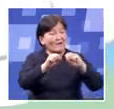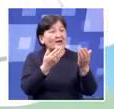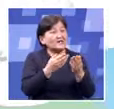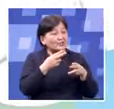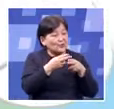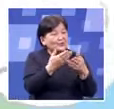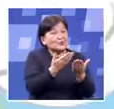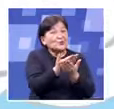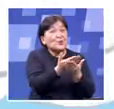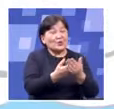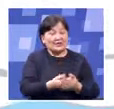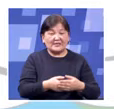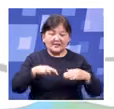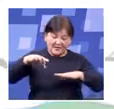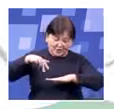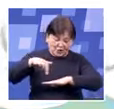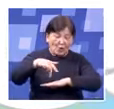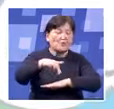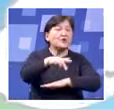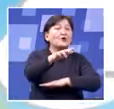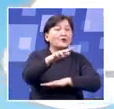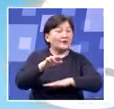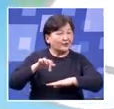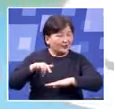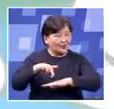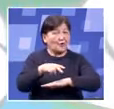хирээнээс тусламж гуйдаг. Мөн цааш дахин явсаар